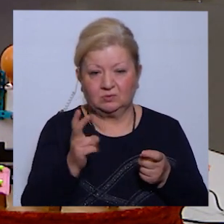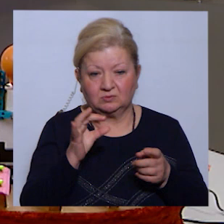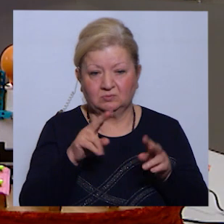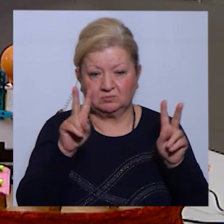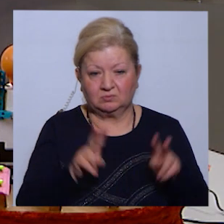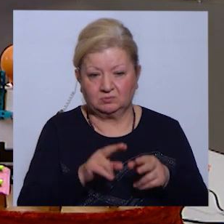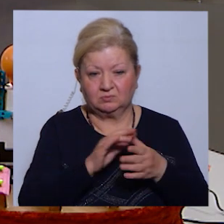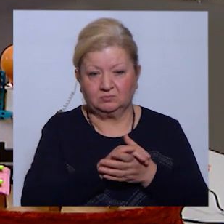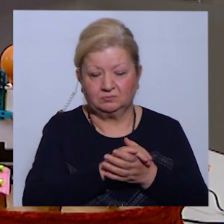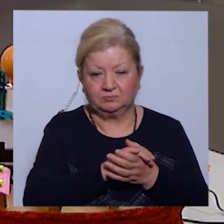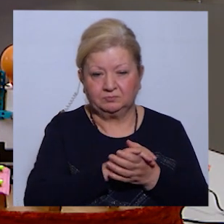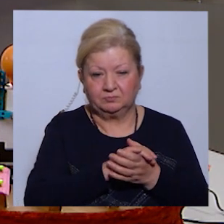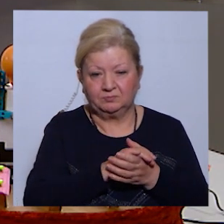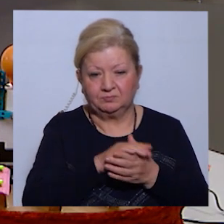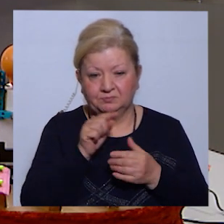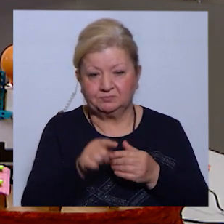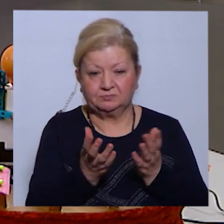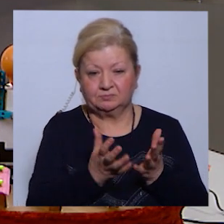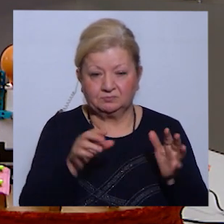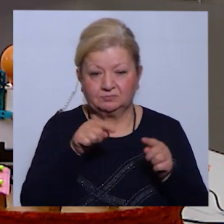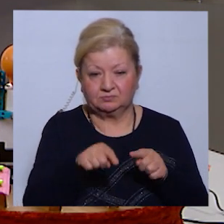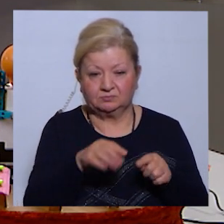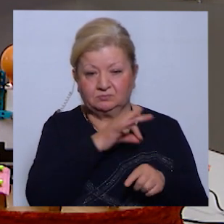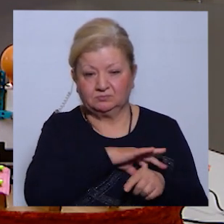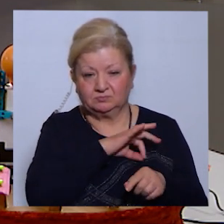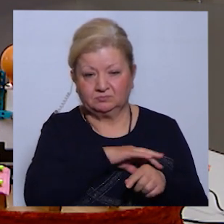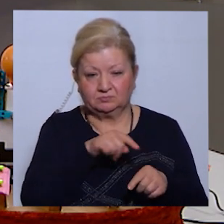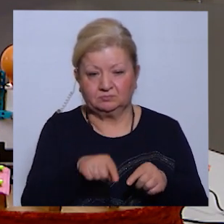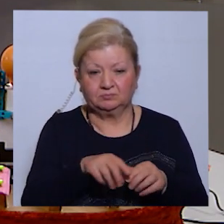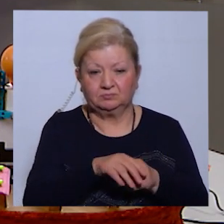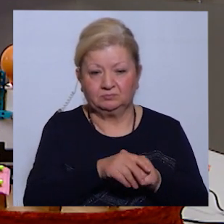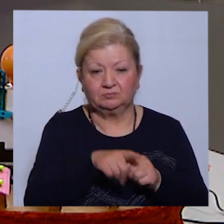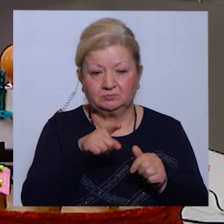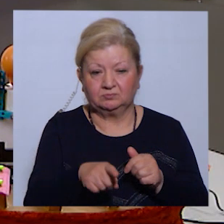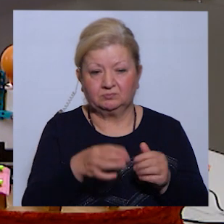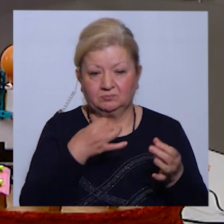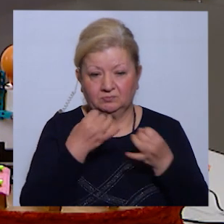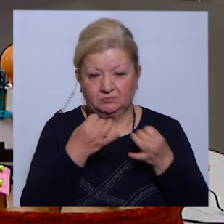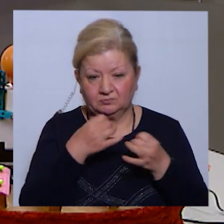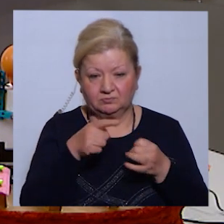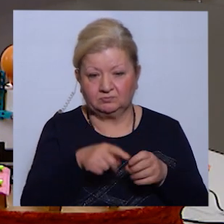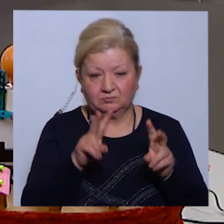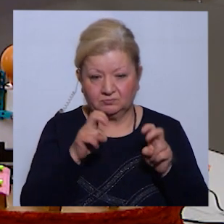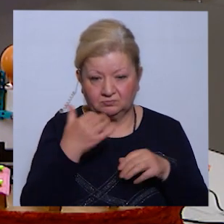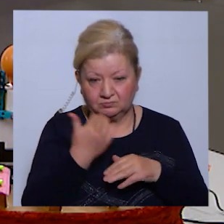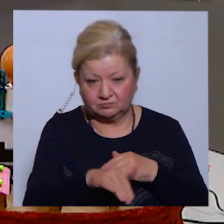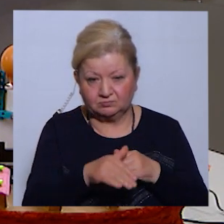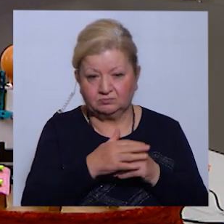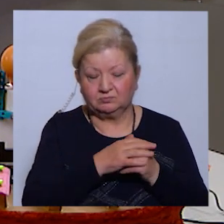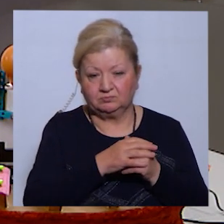პრინციპთან. ესაც ტევადობის გამოყენება. ამაზე ვისაუბრეთ, ამ თემაზე